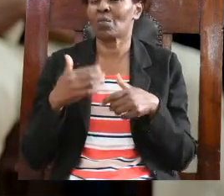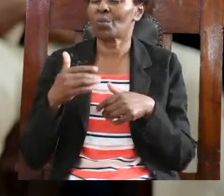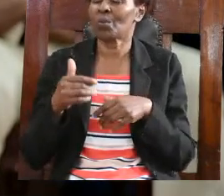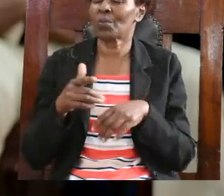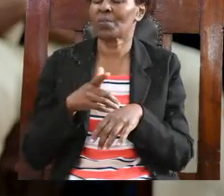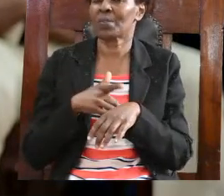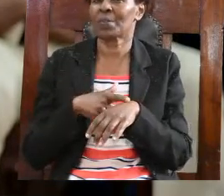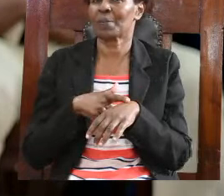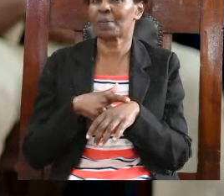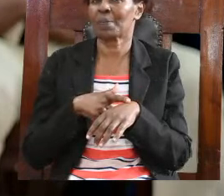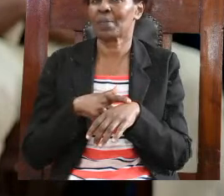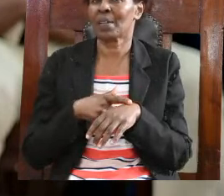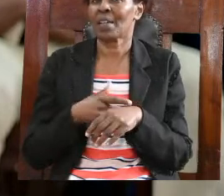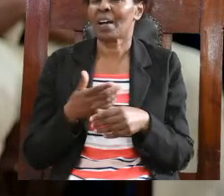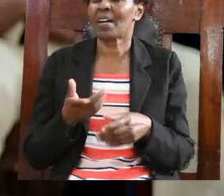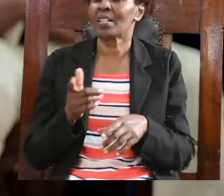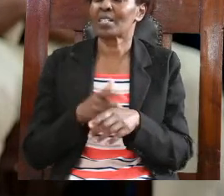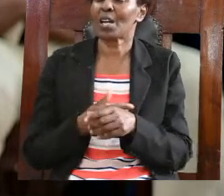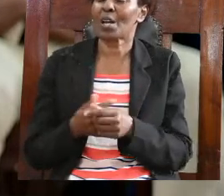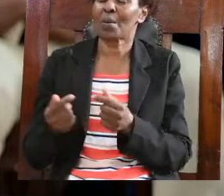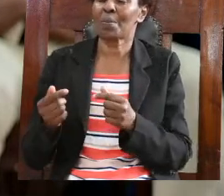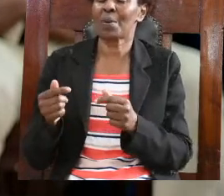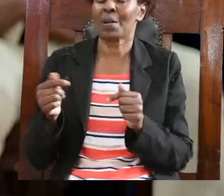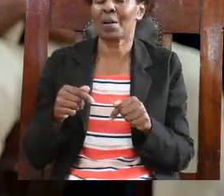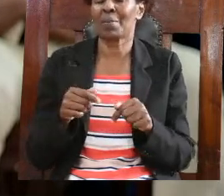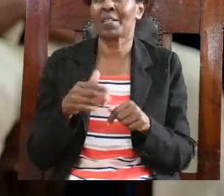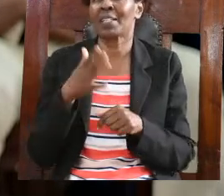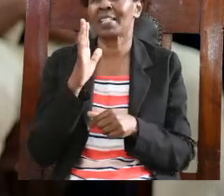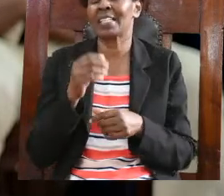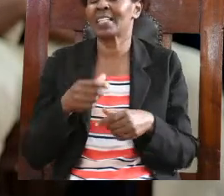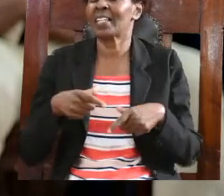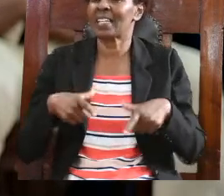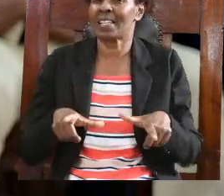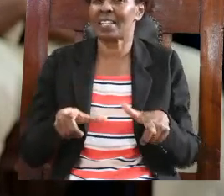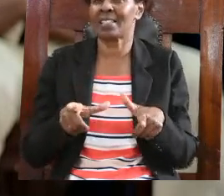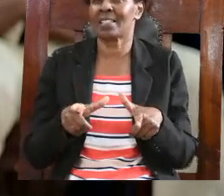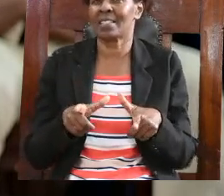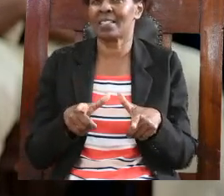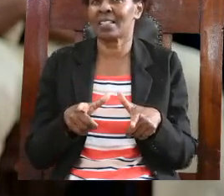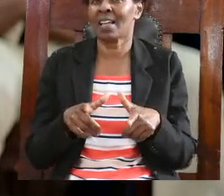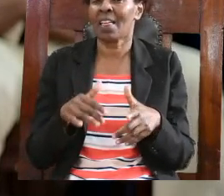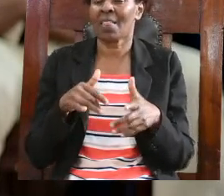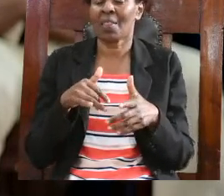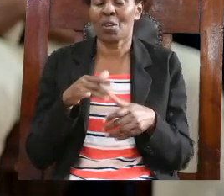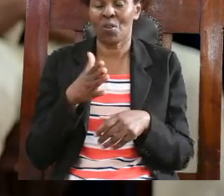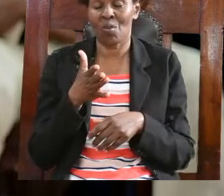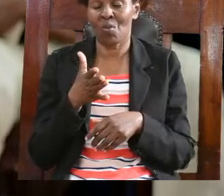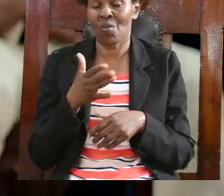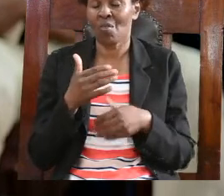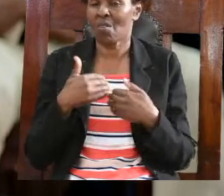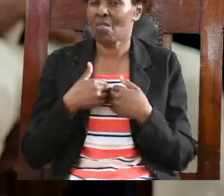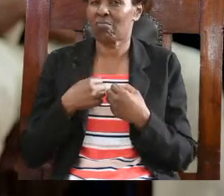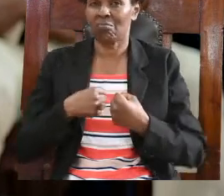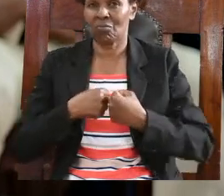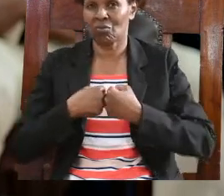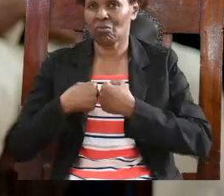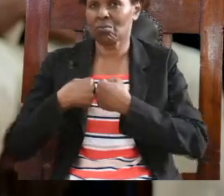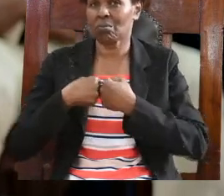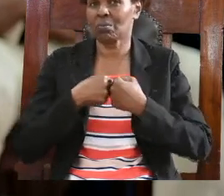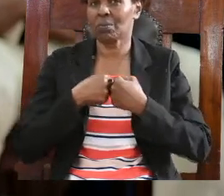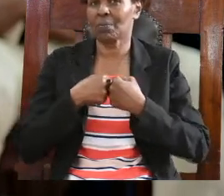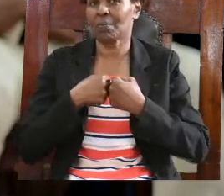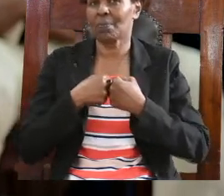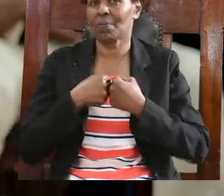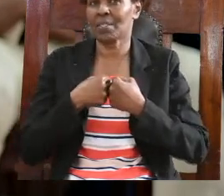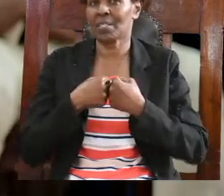siku kuna wakati ambapo Mungu huruhusu tukutane na majaribu, ikiwa